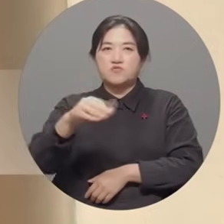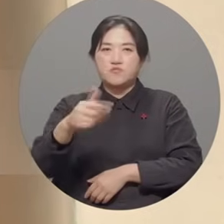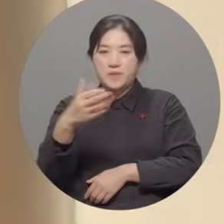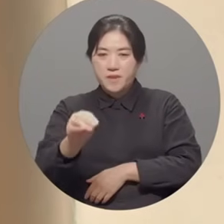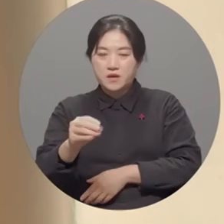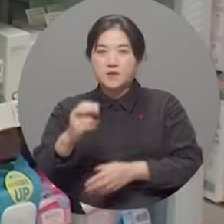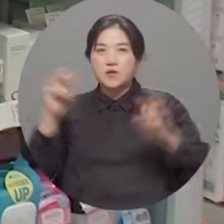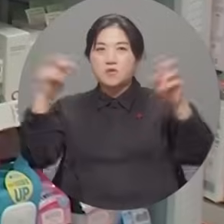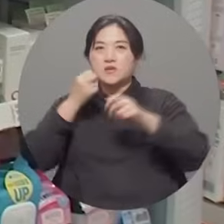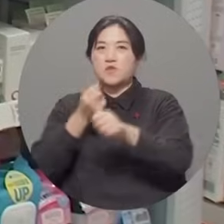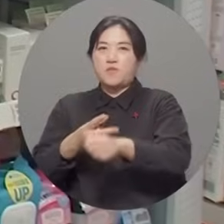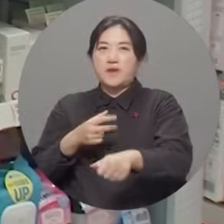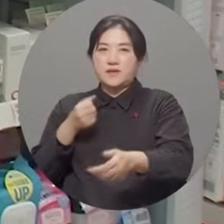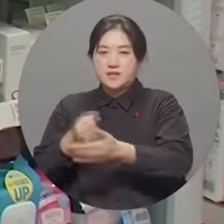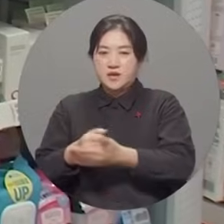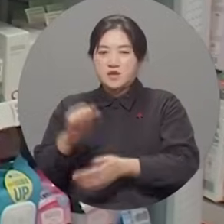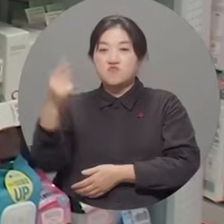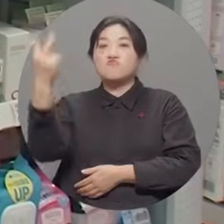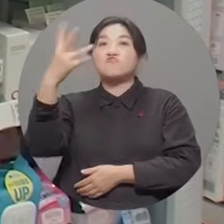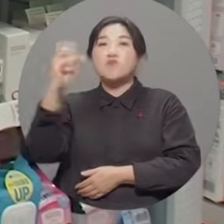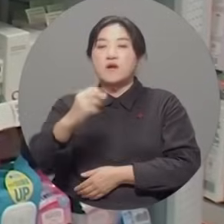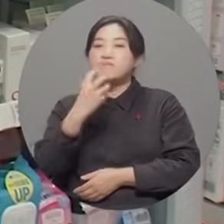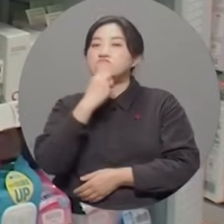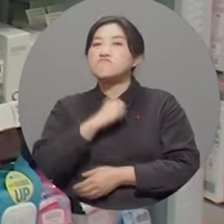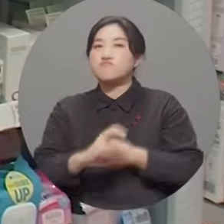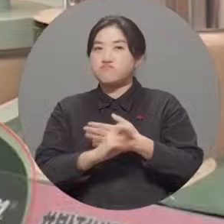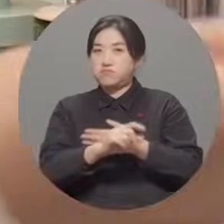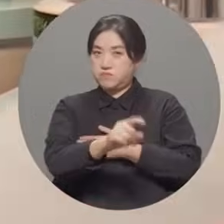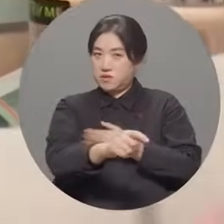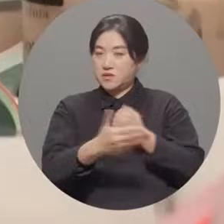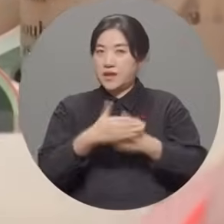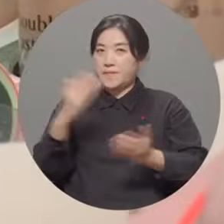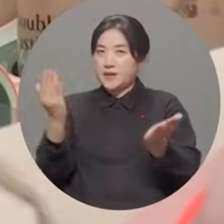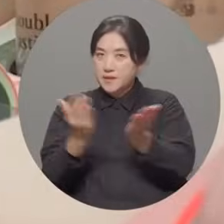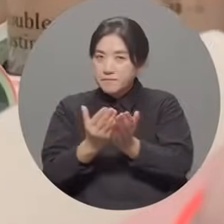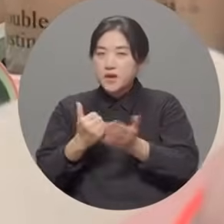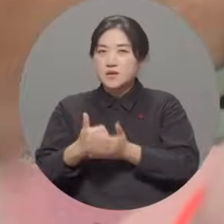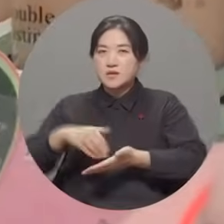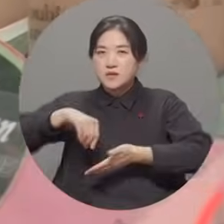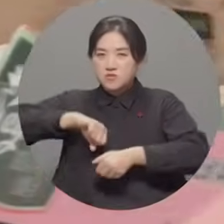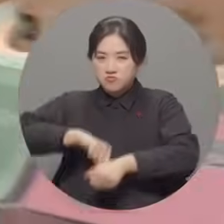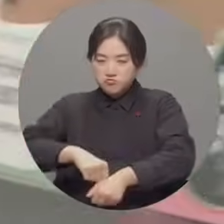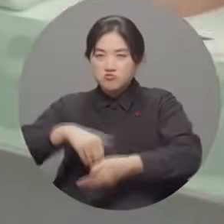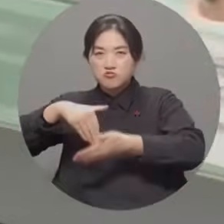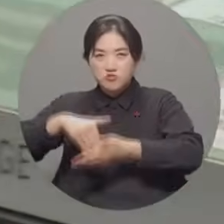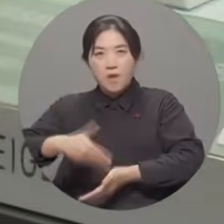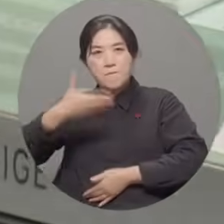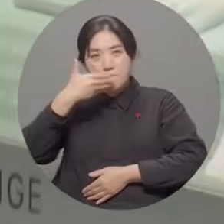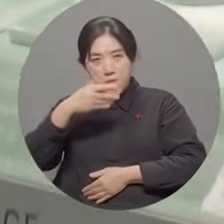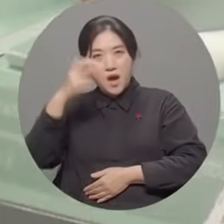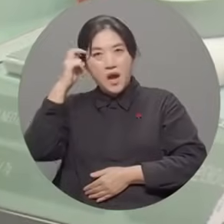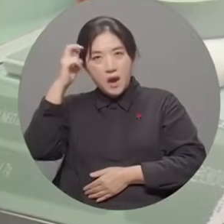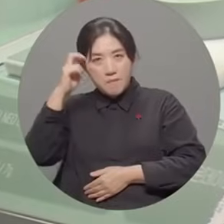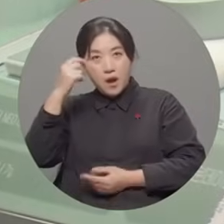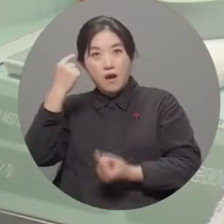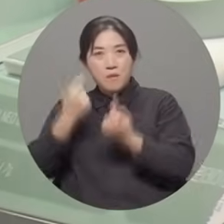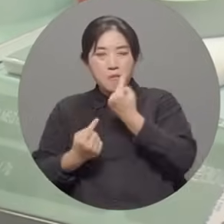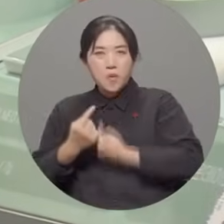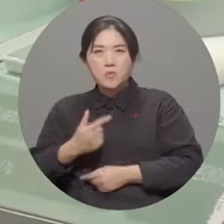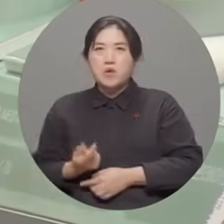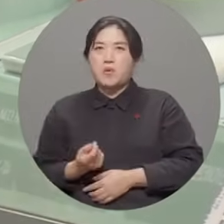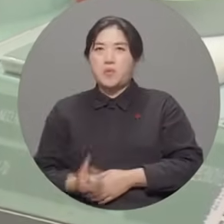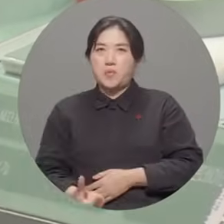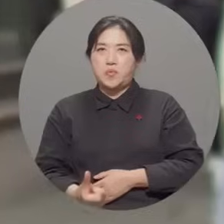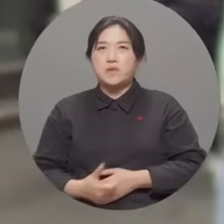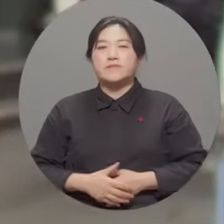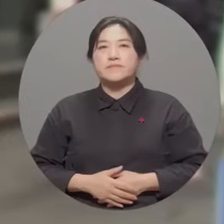결정했습니다. 수천억 원의 부당이익을 챙긴 만큼 이에 해당하는 과징금을 받을 거란 업계의 예상보다는 한참 적은